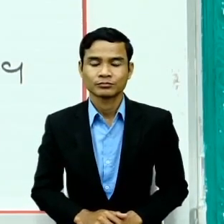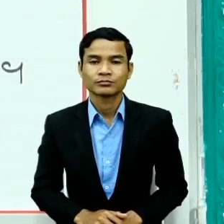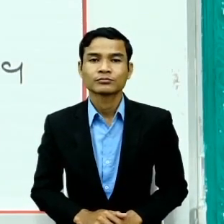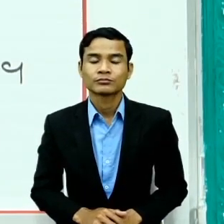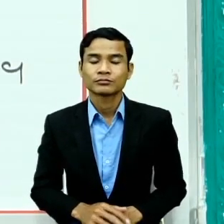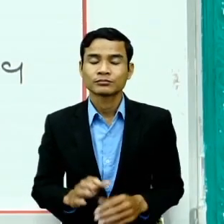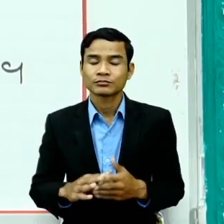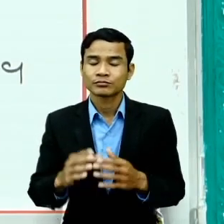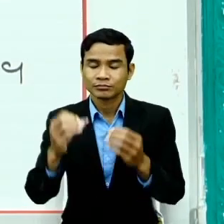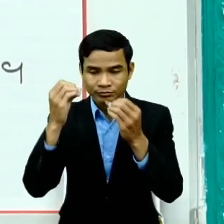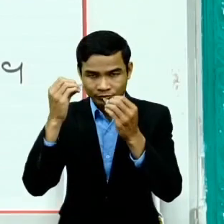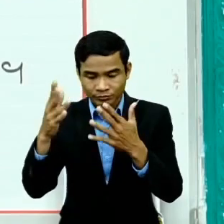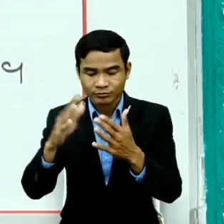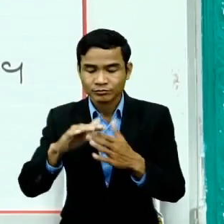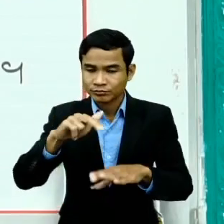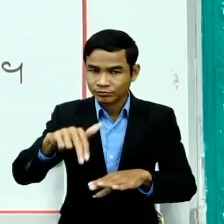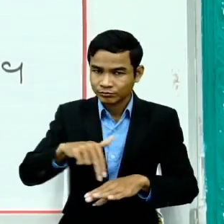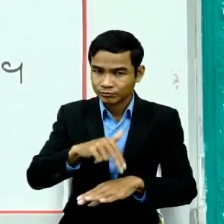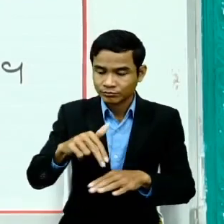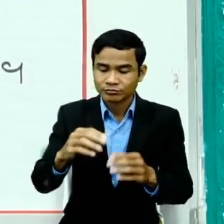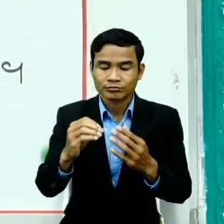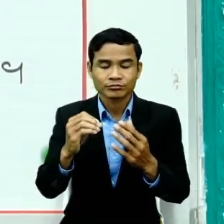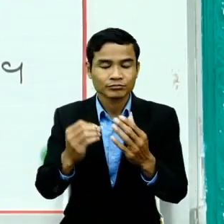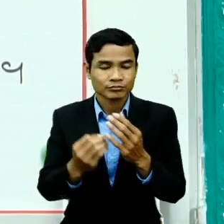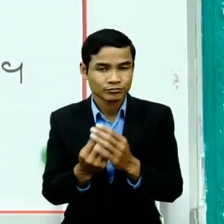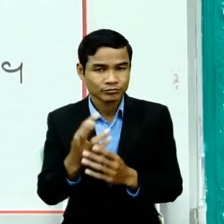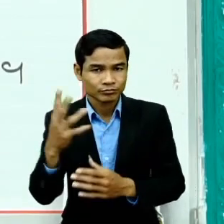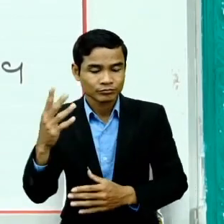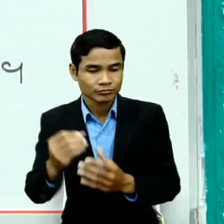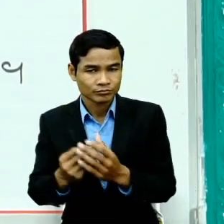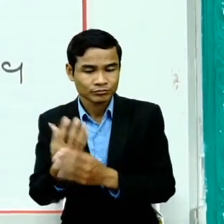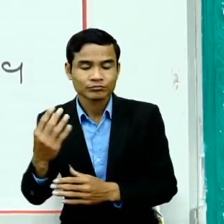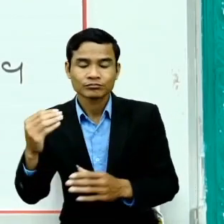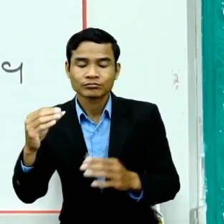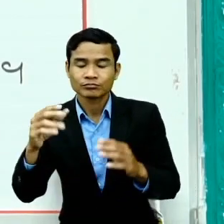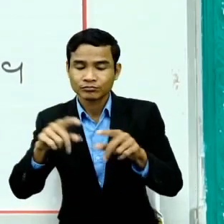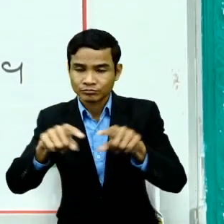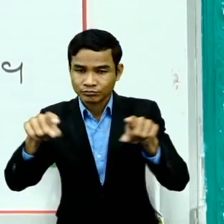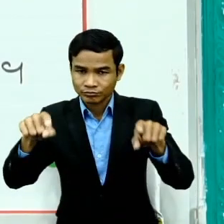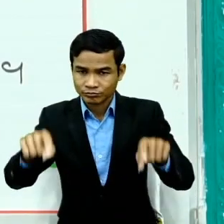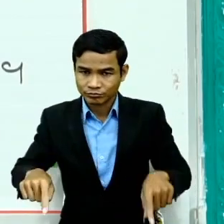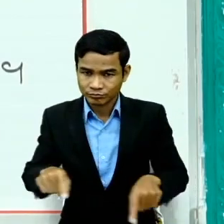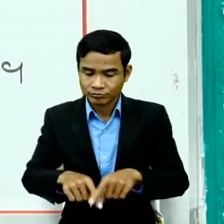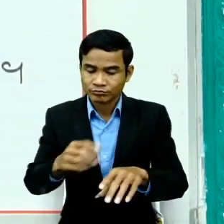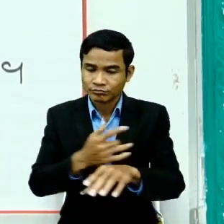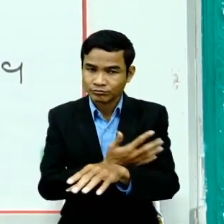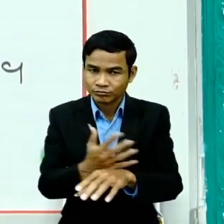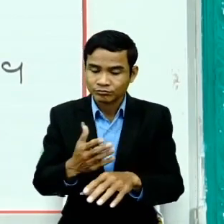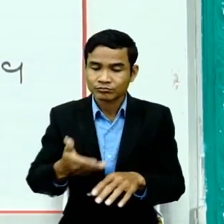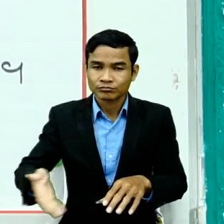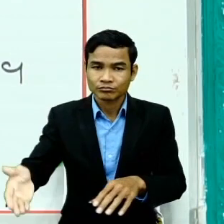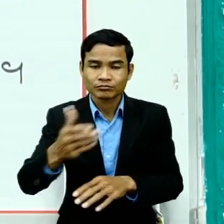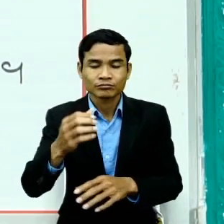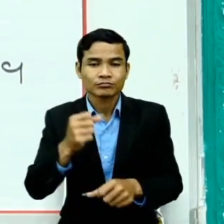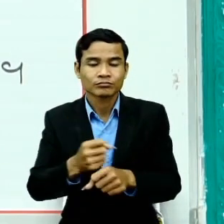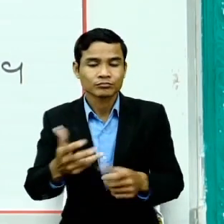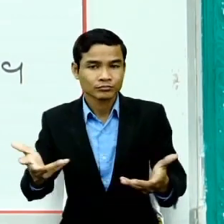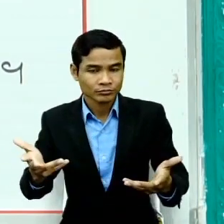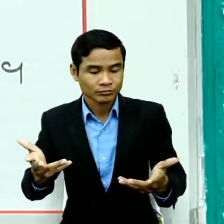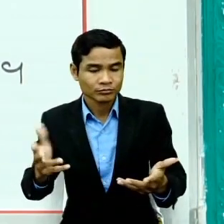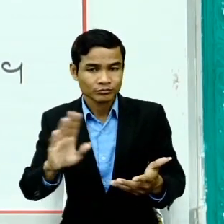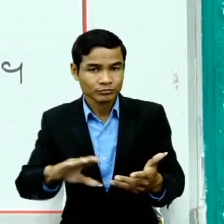chà đầm bay thai toam chà đầm nam không chấm cá ở bàn là ó ta kịch thời thuật được đấy